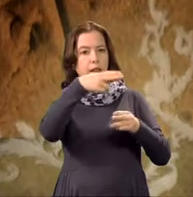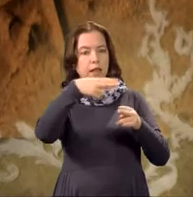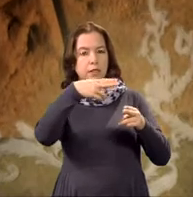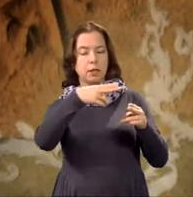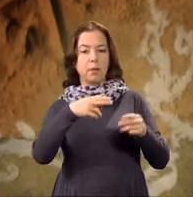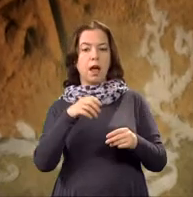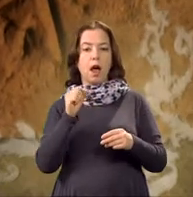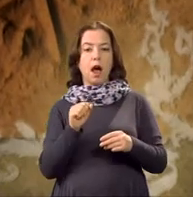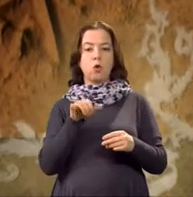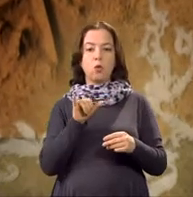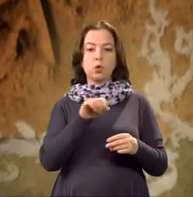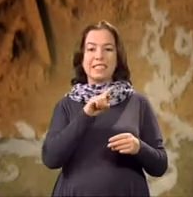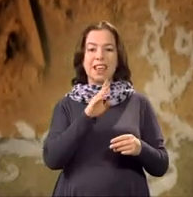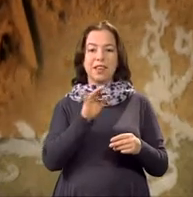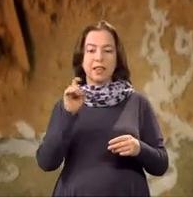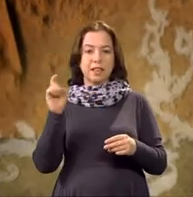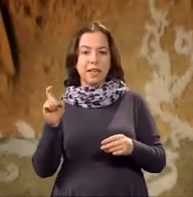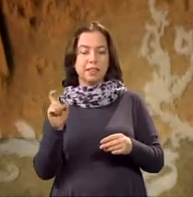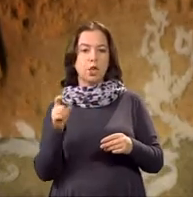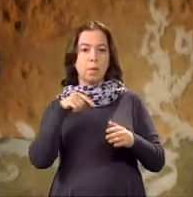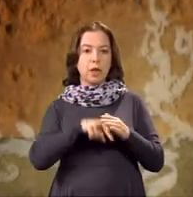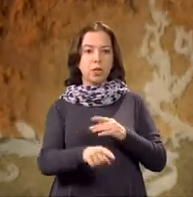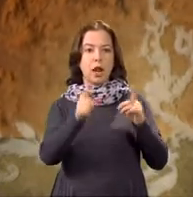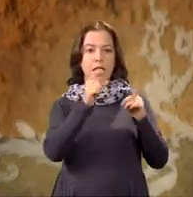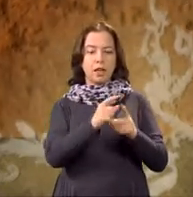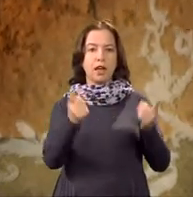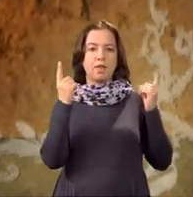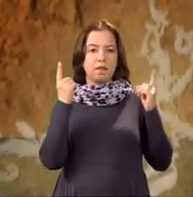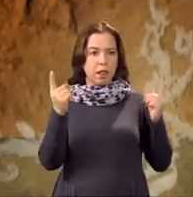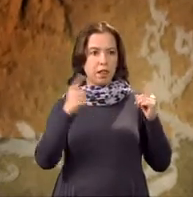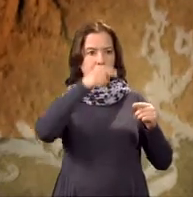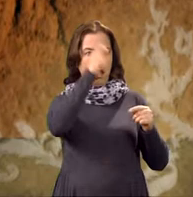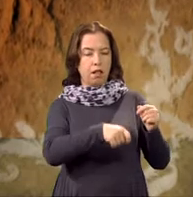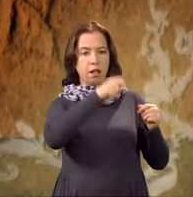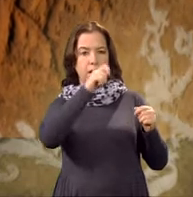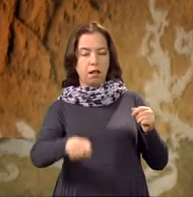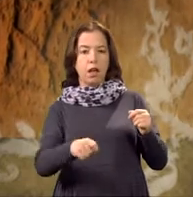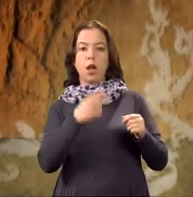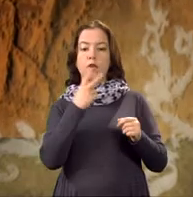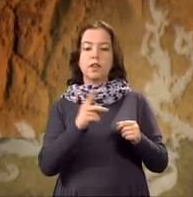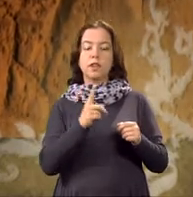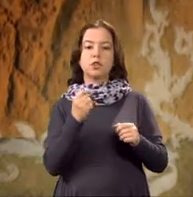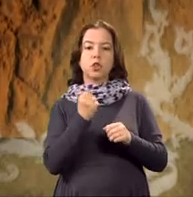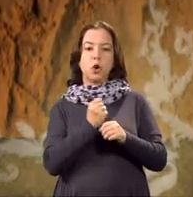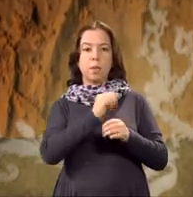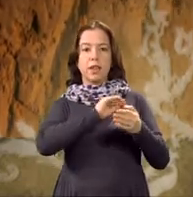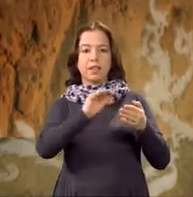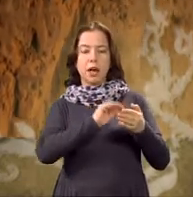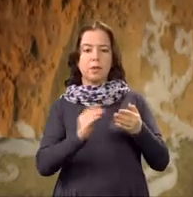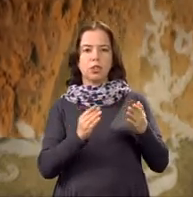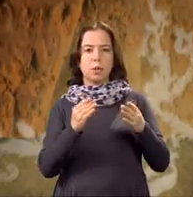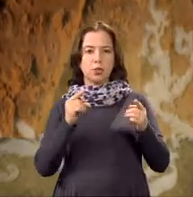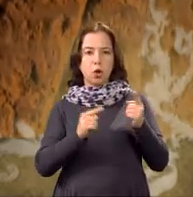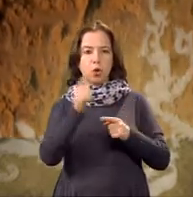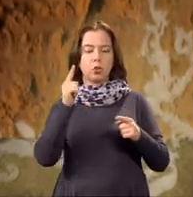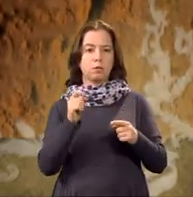А в Звіринецьких печерах літери великі, розгонисті. Видно, що виконували напис чимось